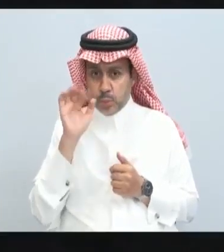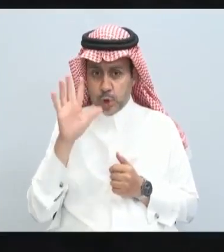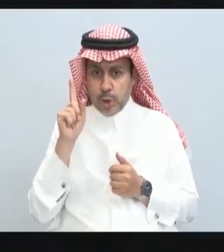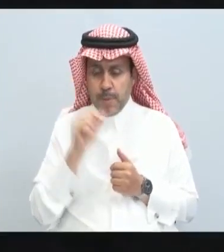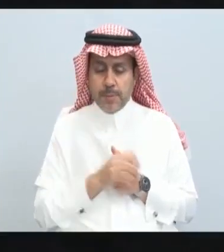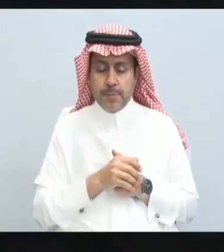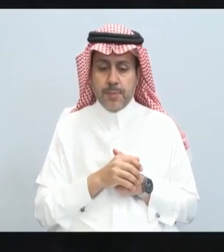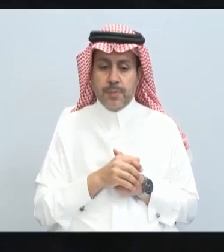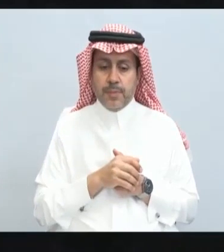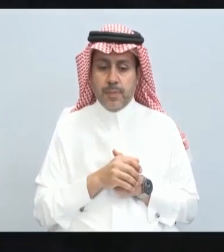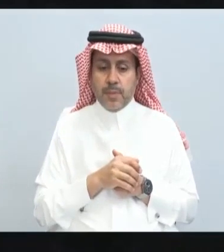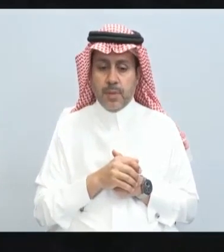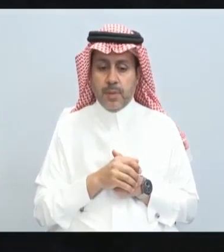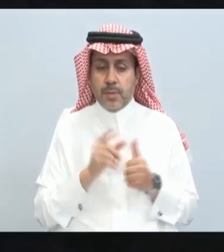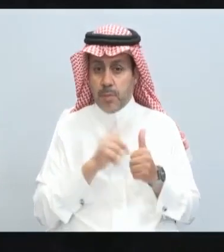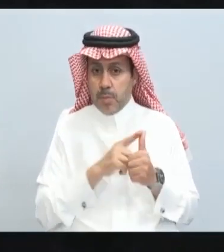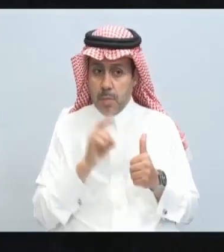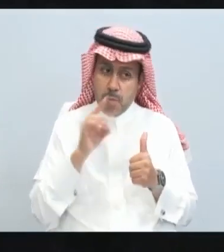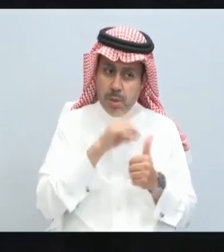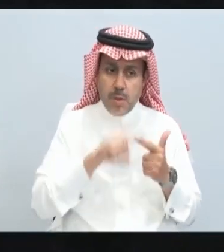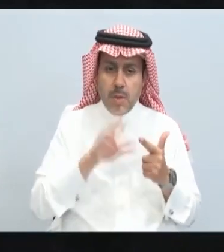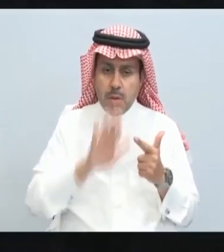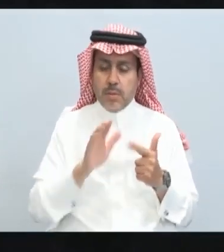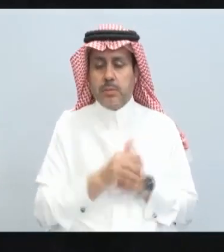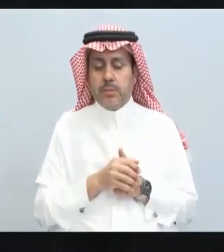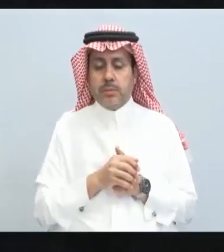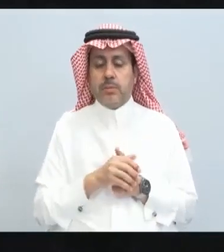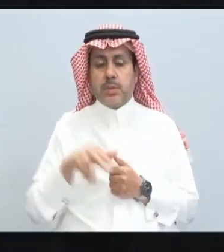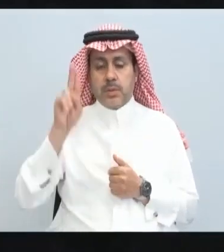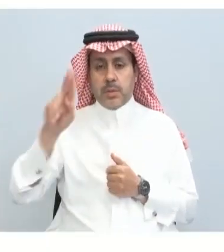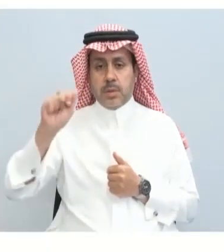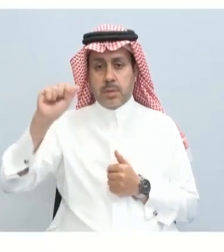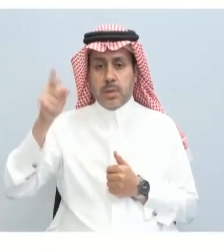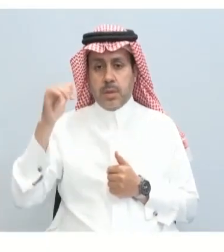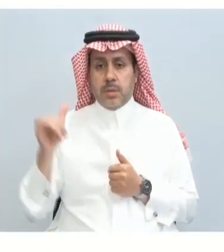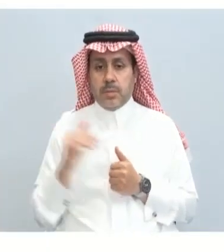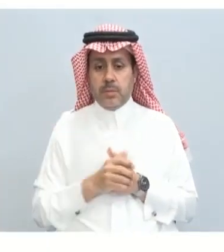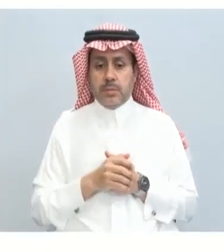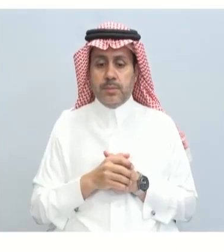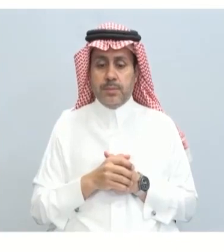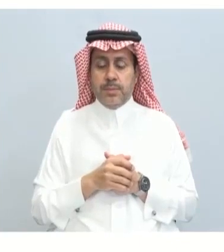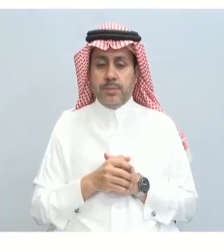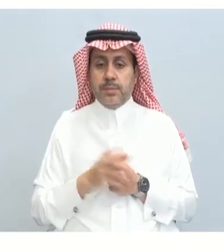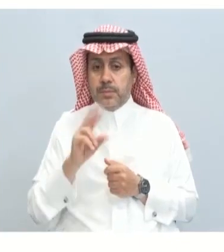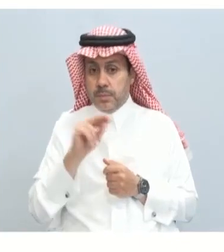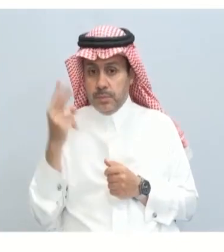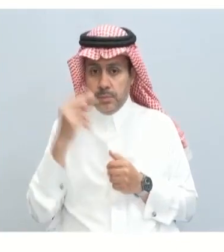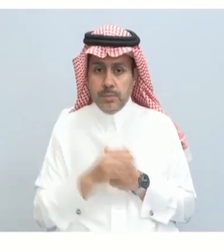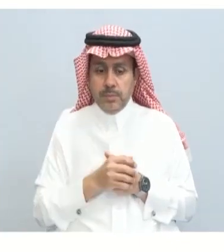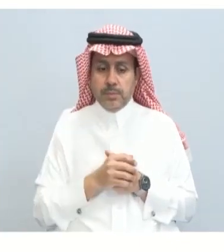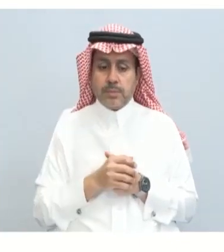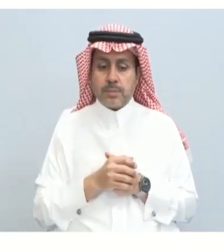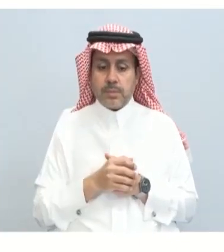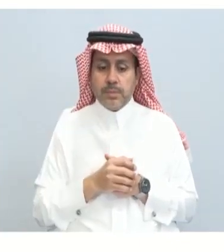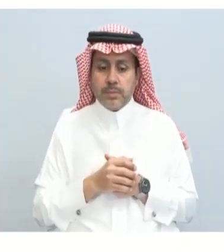هذه الاستعاره مكنيه حذف المشبه وابقار مشبه به هي استعاره تصريحيه بانواع الاستعاره وتسمى وفي المثال الثاني صنعنا العكس